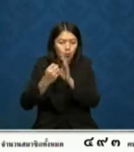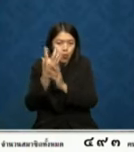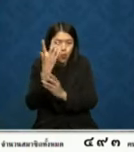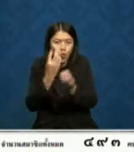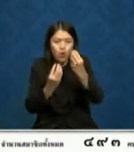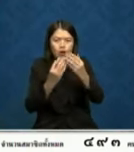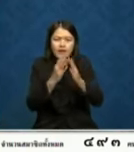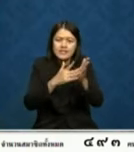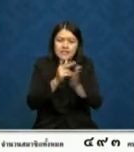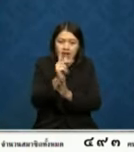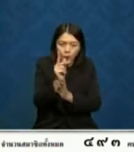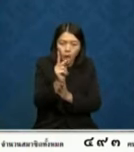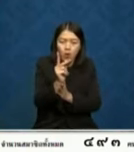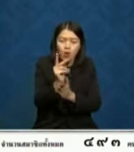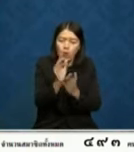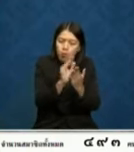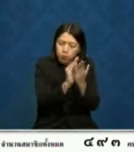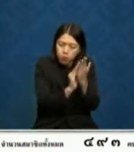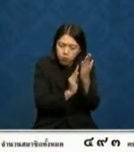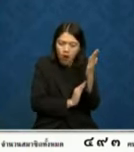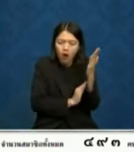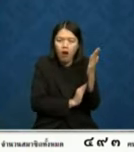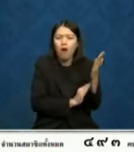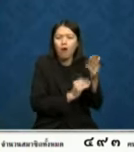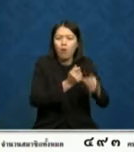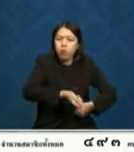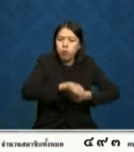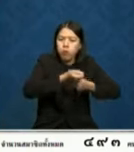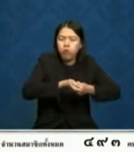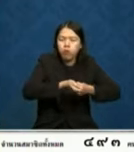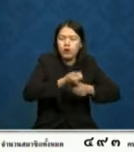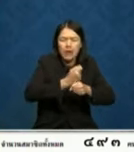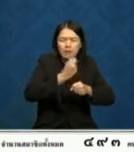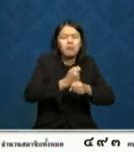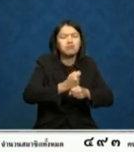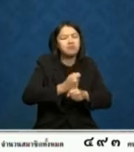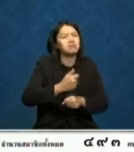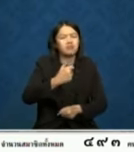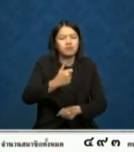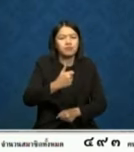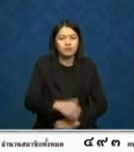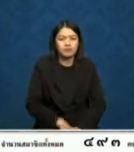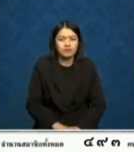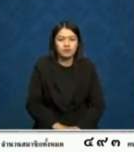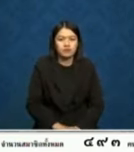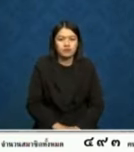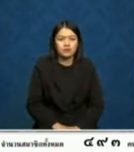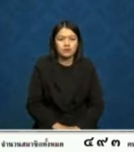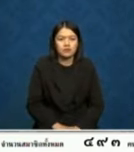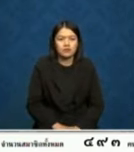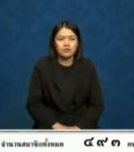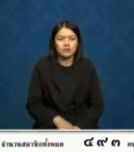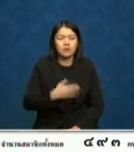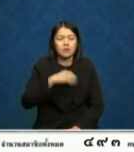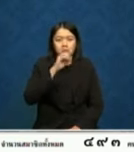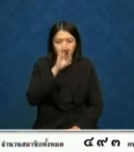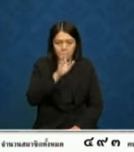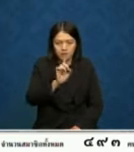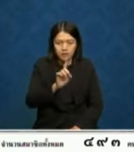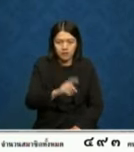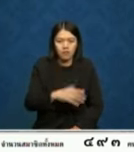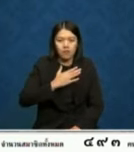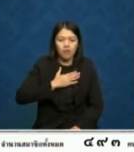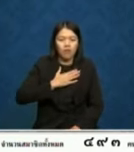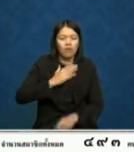จะเพิ่มพื้นที่สีเขียวการจะทำวัณเกษตรทำอย่างไรตรงเนี้ยมันสามารถทำได้ทำไมผมพูดอย่างนี้ท่านประธาน